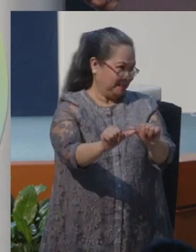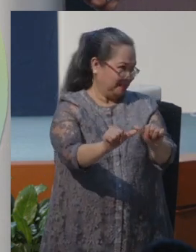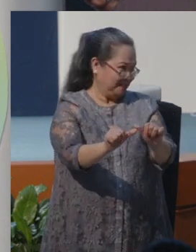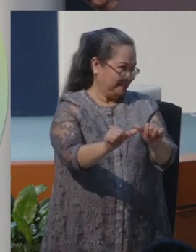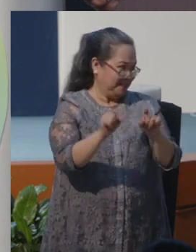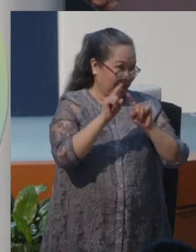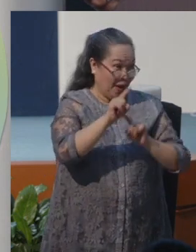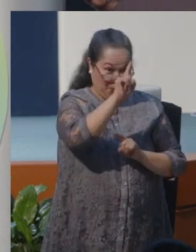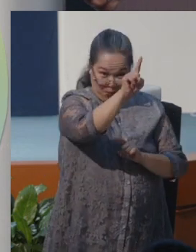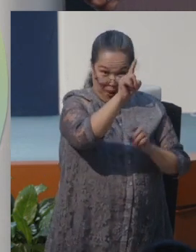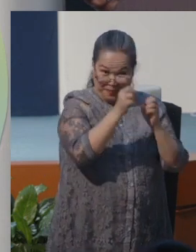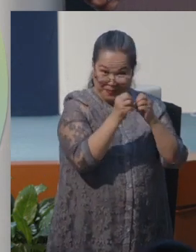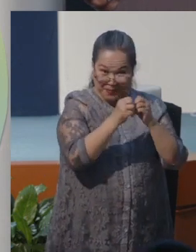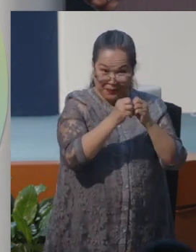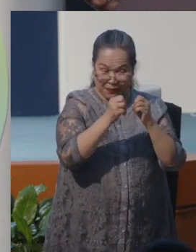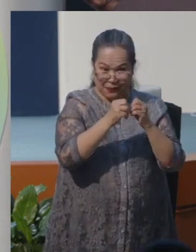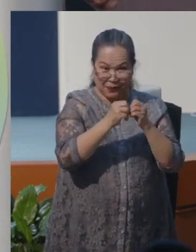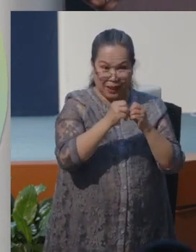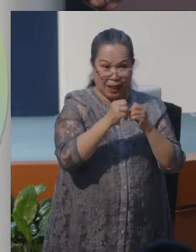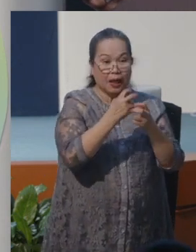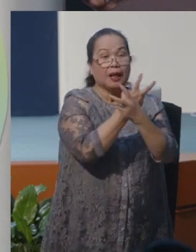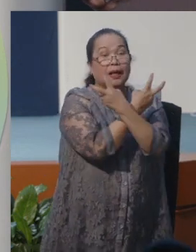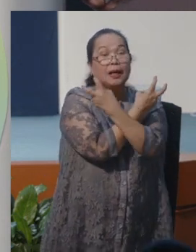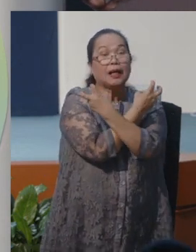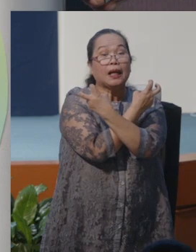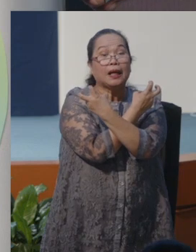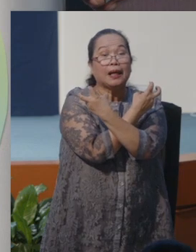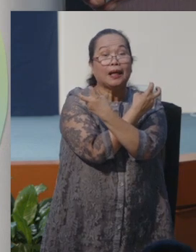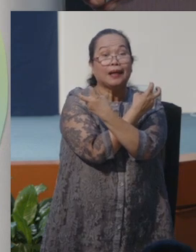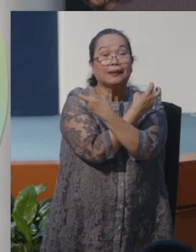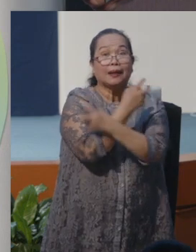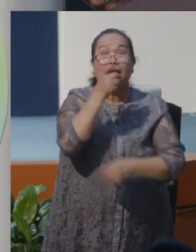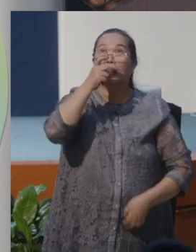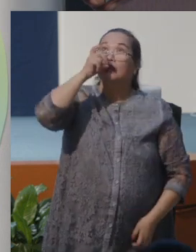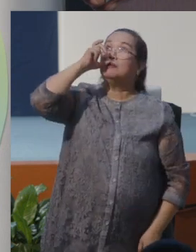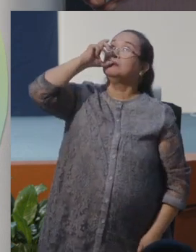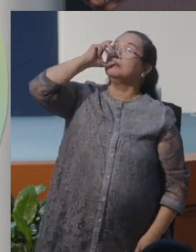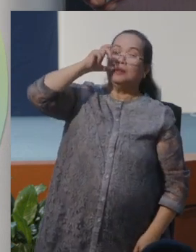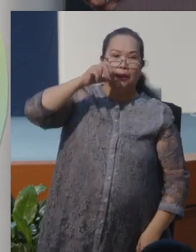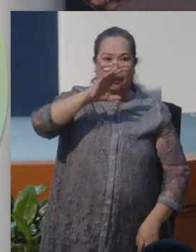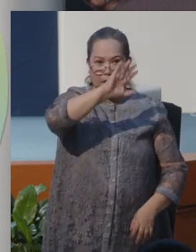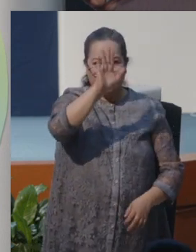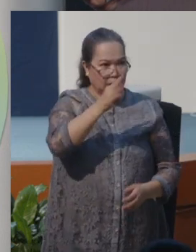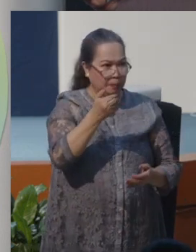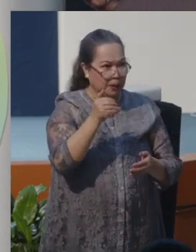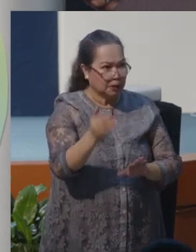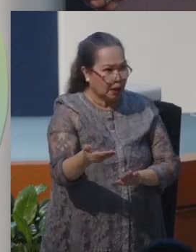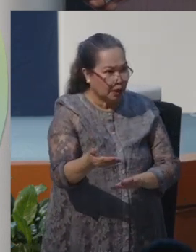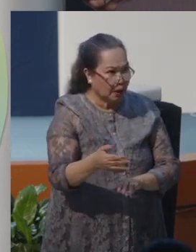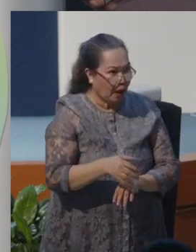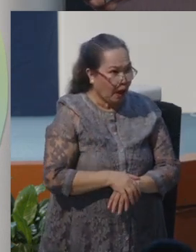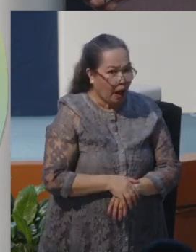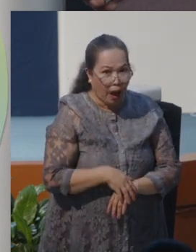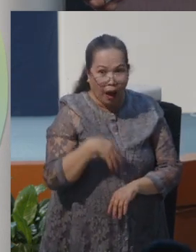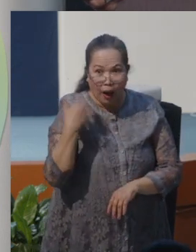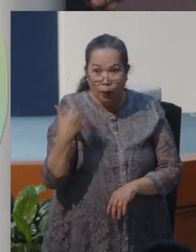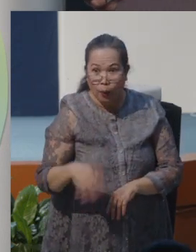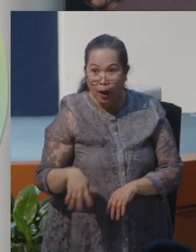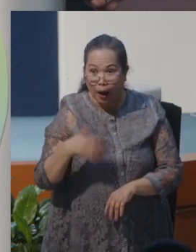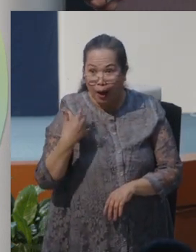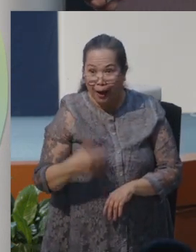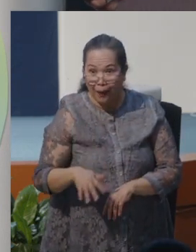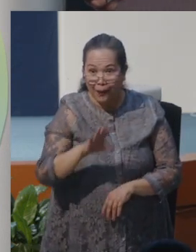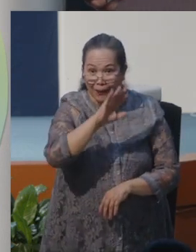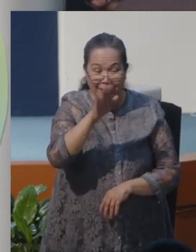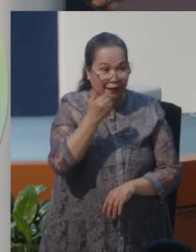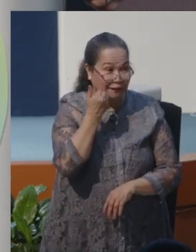Meron pang isa. Pinalason siya, ininom niya ang lason, hindi siya namatay. Talagang hindi namamatay ito sapagkat